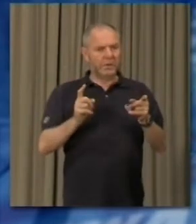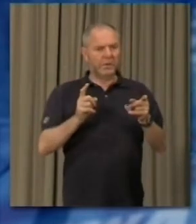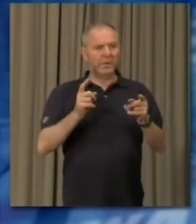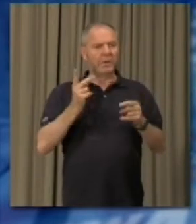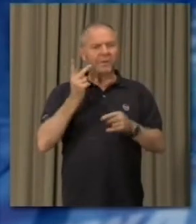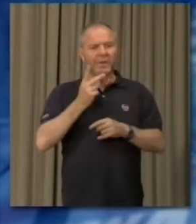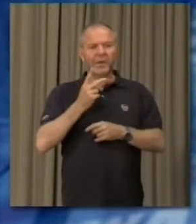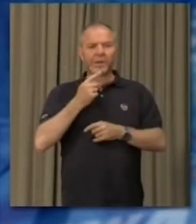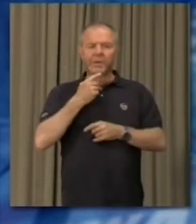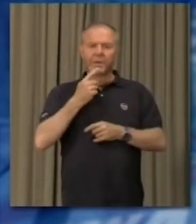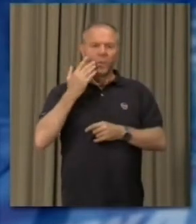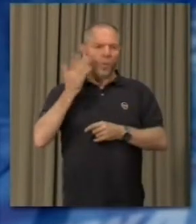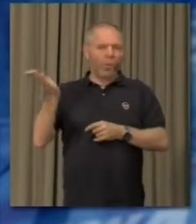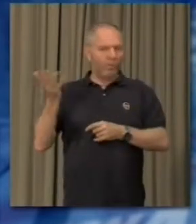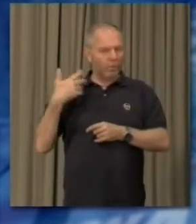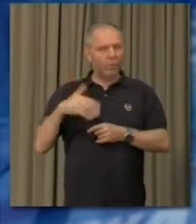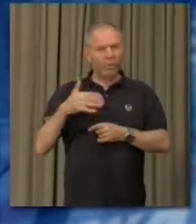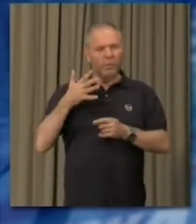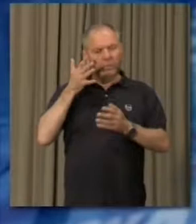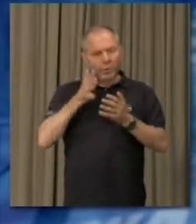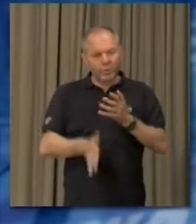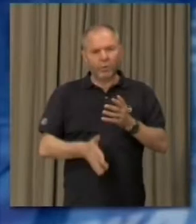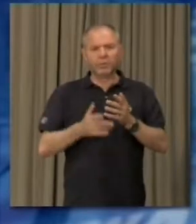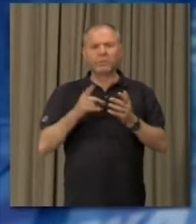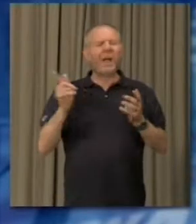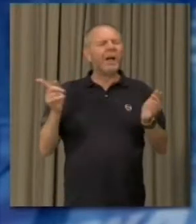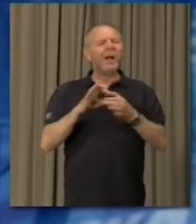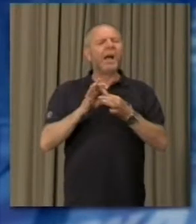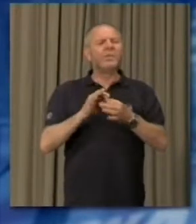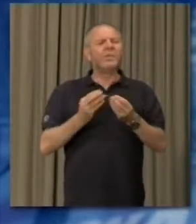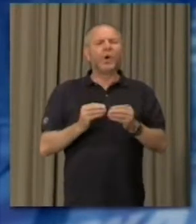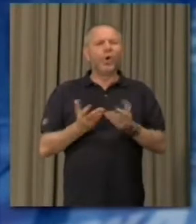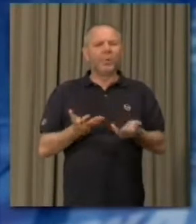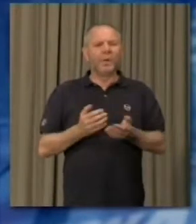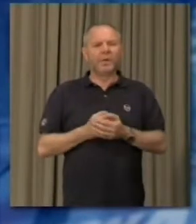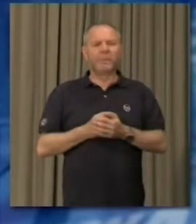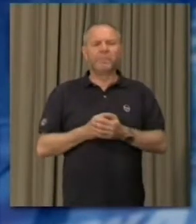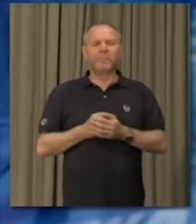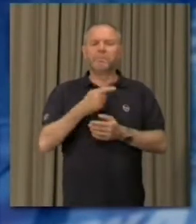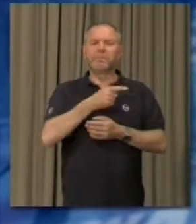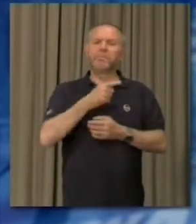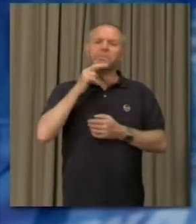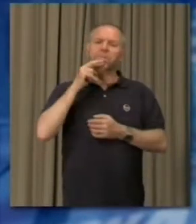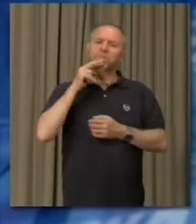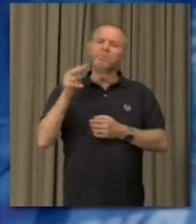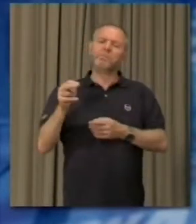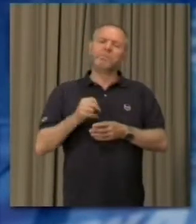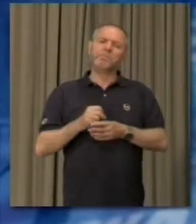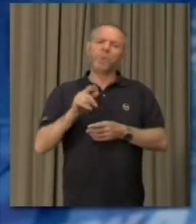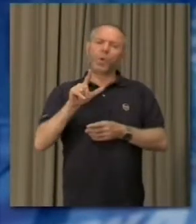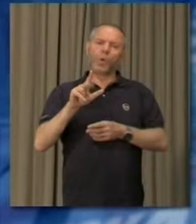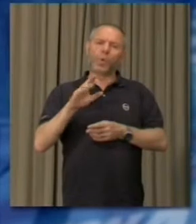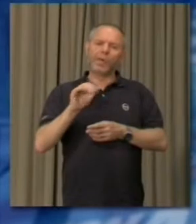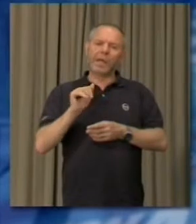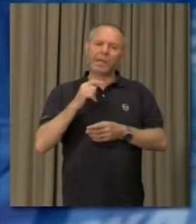gustato la profondità di questo uomo. Ci dice com'è nato il vostro rapporto, Luca? Il nostro rapporto è nato non per